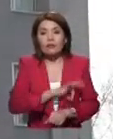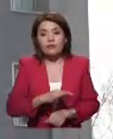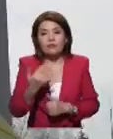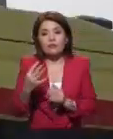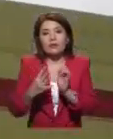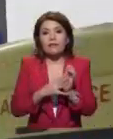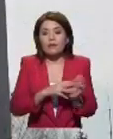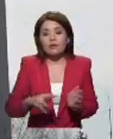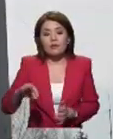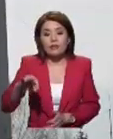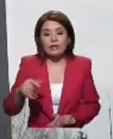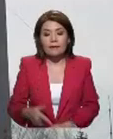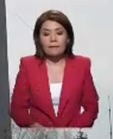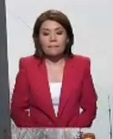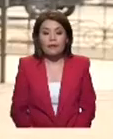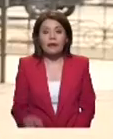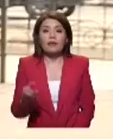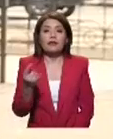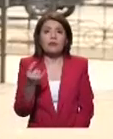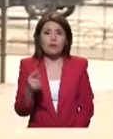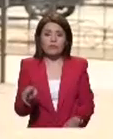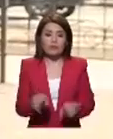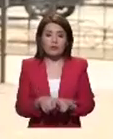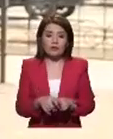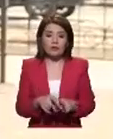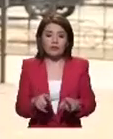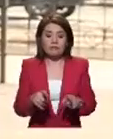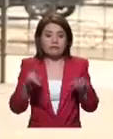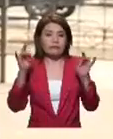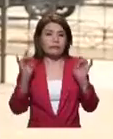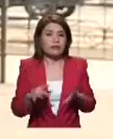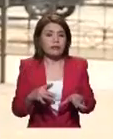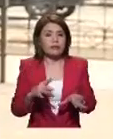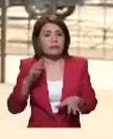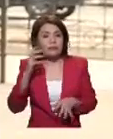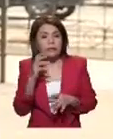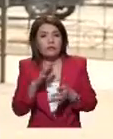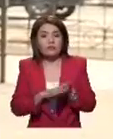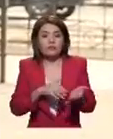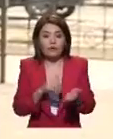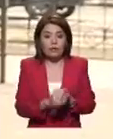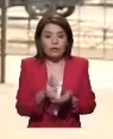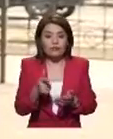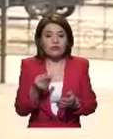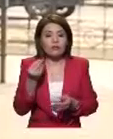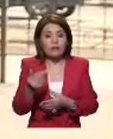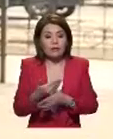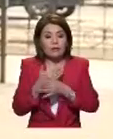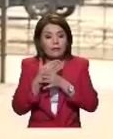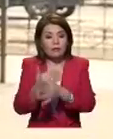миллионов тенге. Ребенок, который испытал такой стресс и которому оказывалась медицинская помощь, а теперь еще оказывается